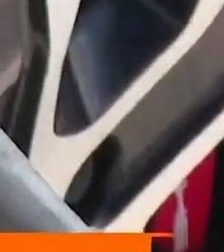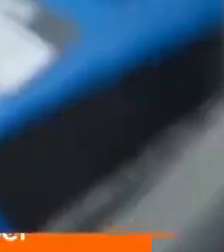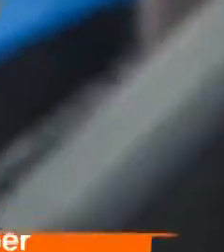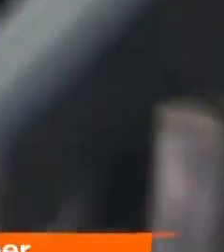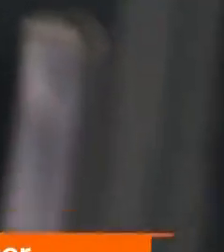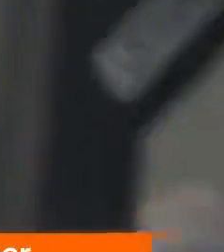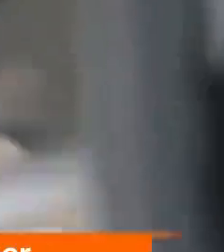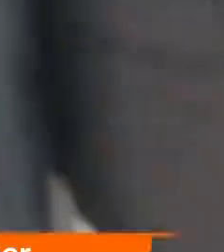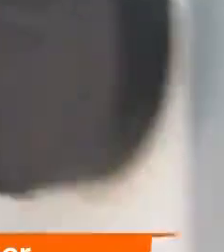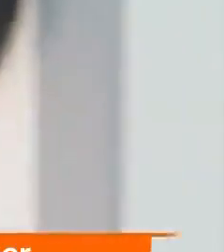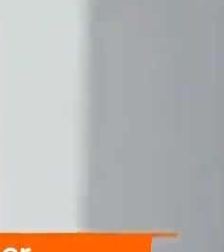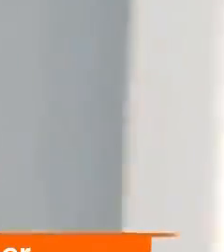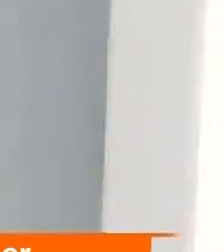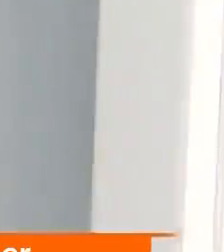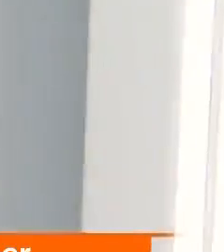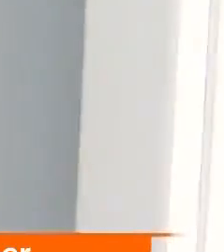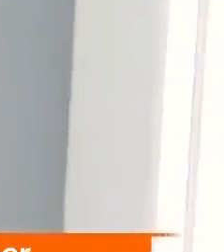Haber'de.